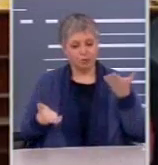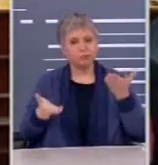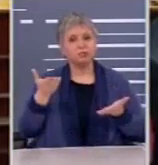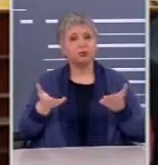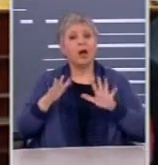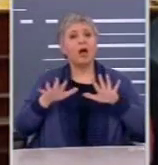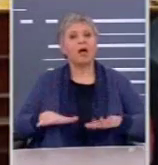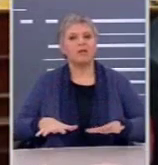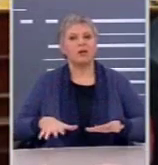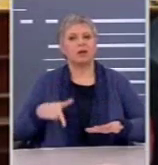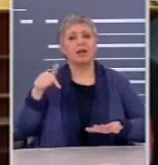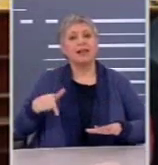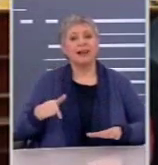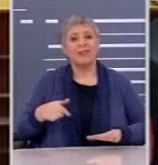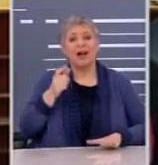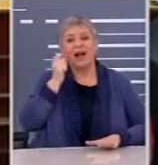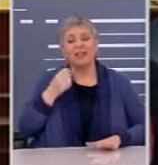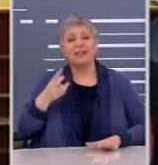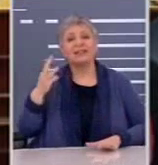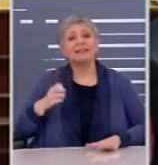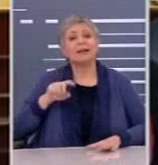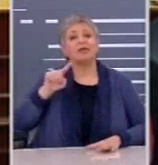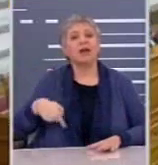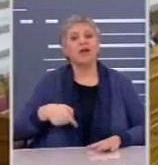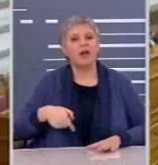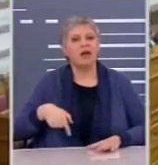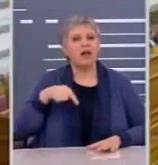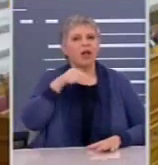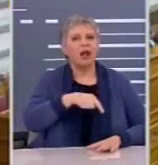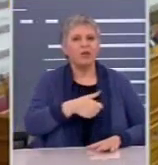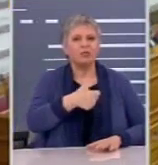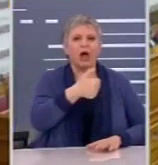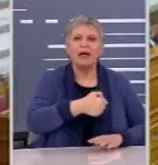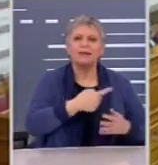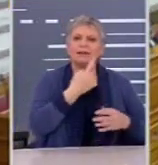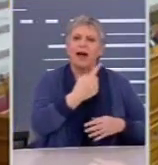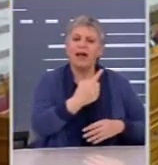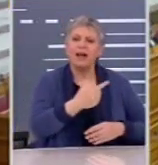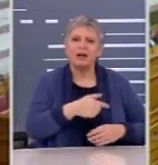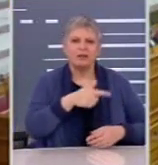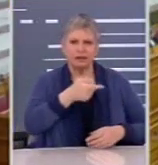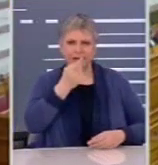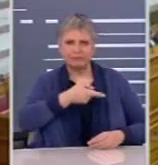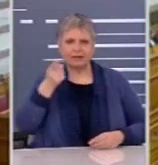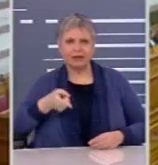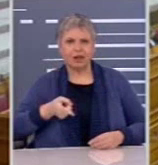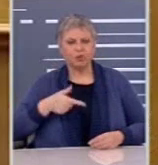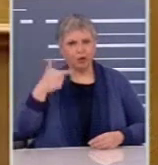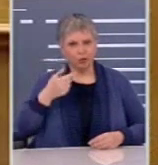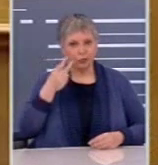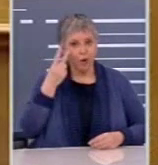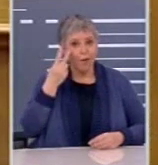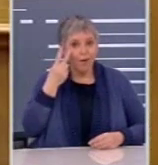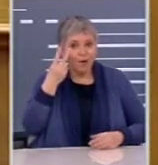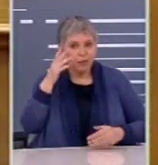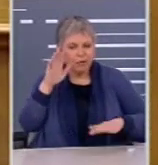το ποσοστό των ανδρών είναι 39%, των γυναικών είναι 61%. Δεν μπορούμε να παραβλέψουμε ότι τα τελευταία 2